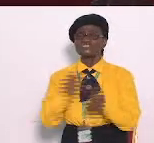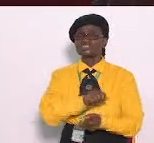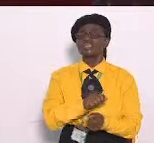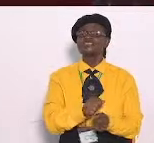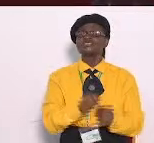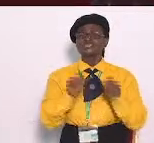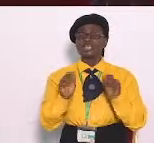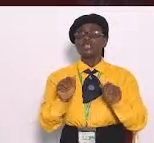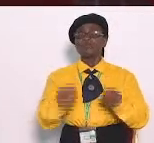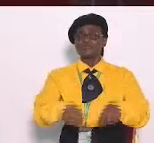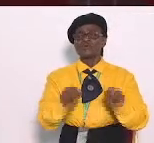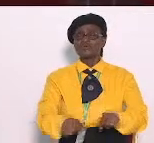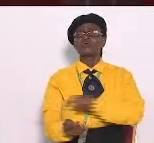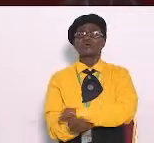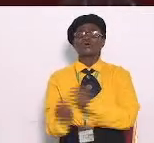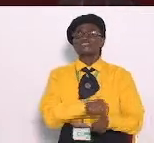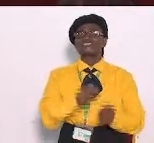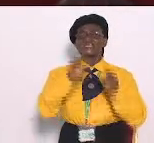l'inchangeable